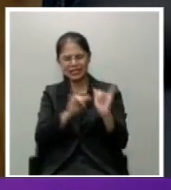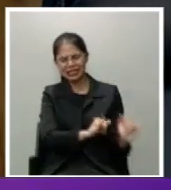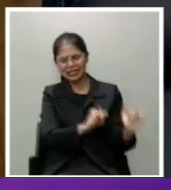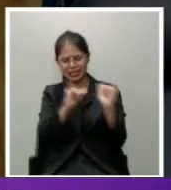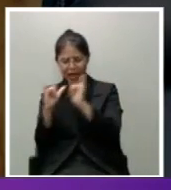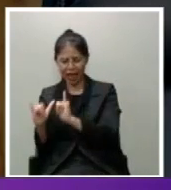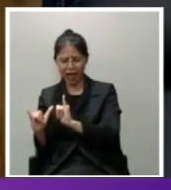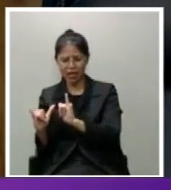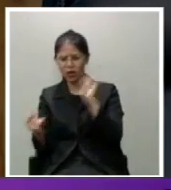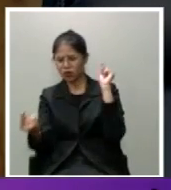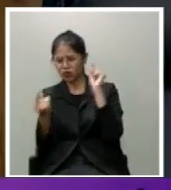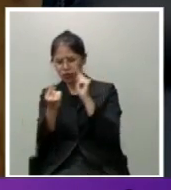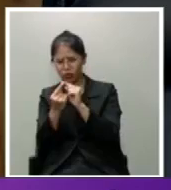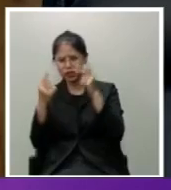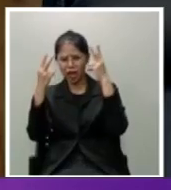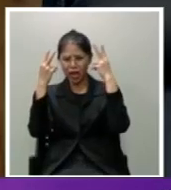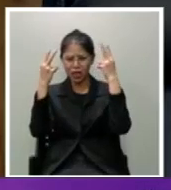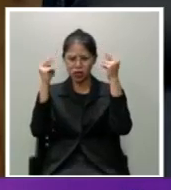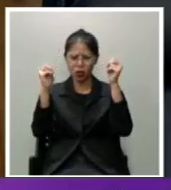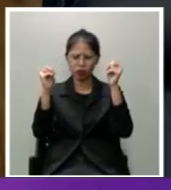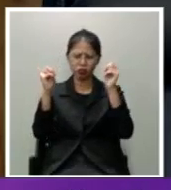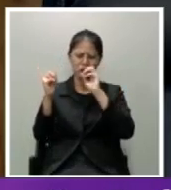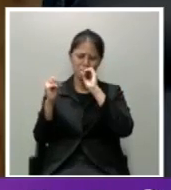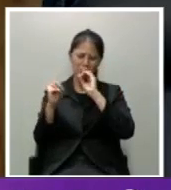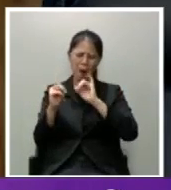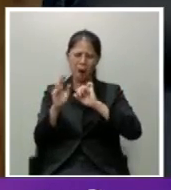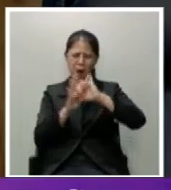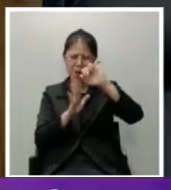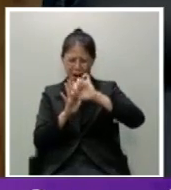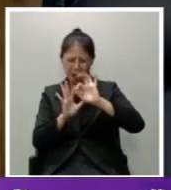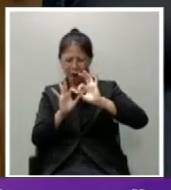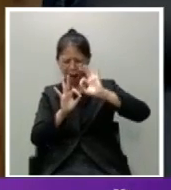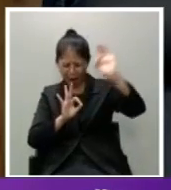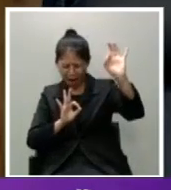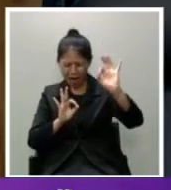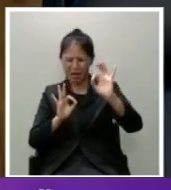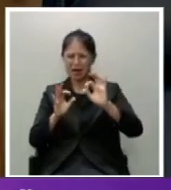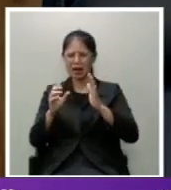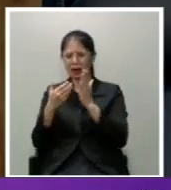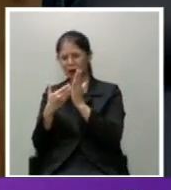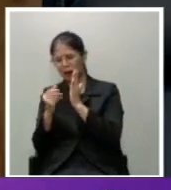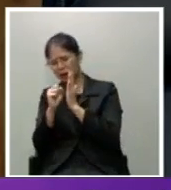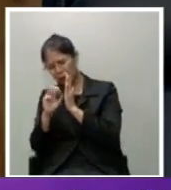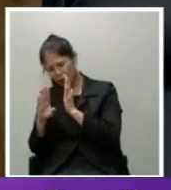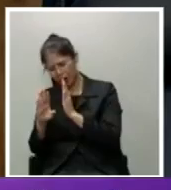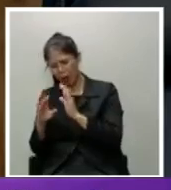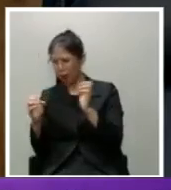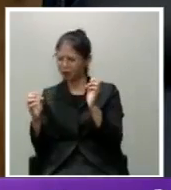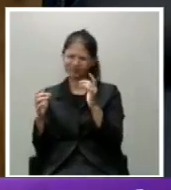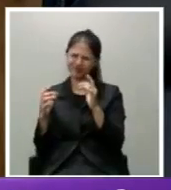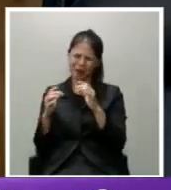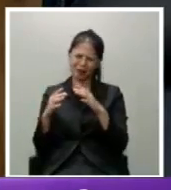พอมาถึงรัฐบาลท่านนายกสุรยุทธ์เชียงใหม่ก็ไกลสระบุรีก็ไม่สะดวกในเมื่อสำนักงานใหญ่โรงงานมันยัง